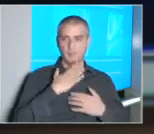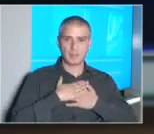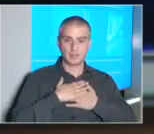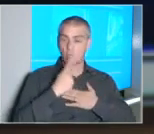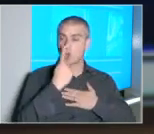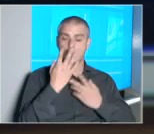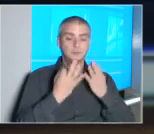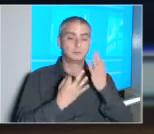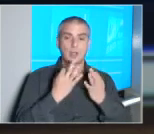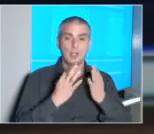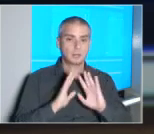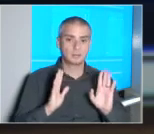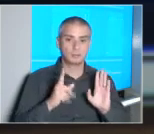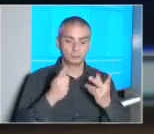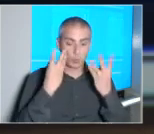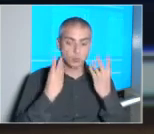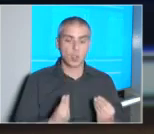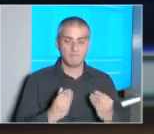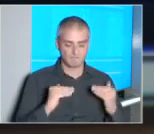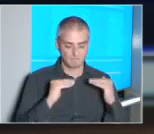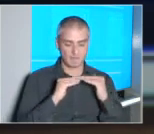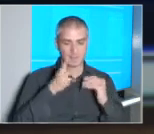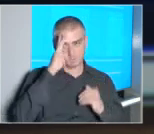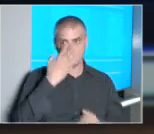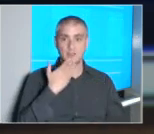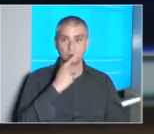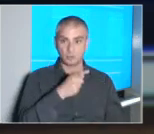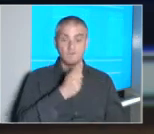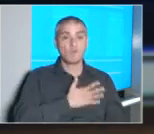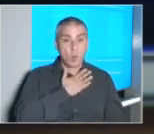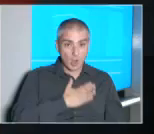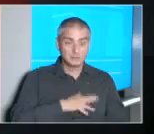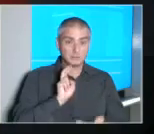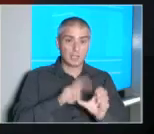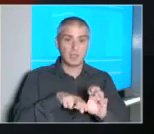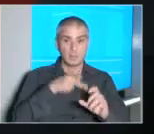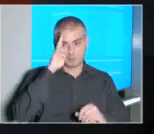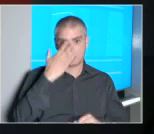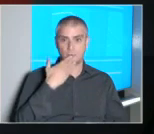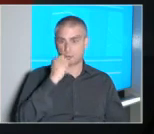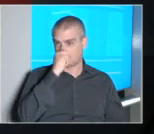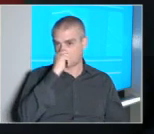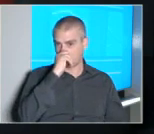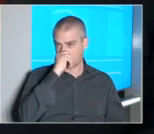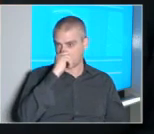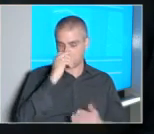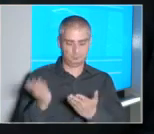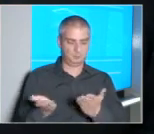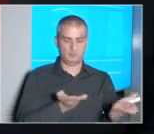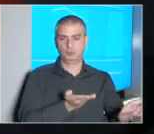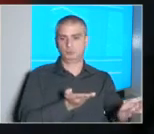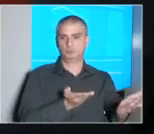כל שחקן שהוא טוב ומתאים לבית"ר ירושלים ורוצה לשחק בבית"ר ירושלים,